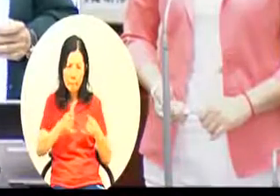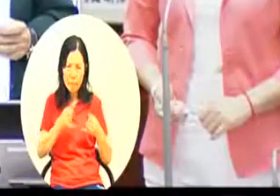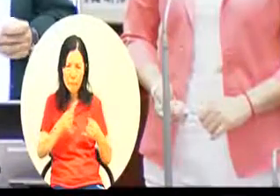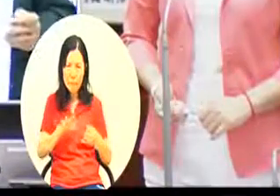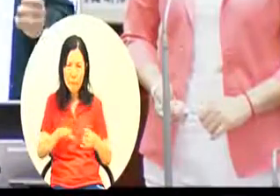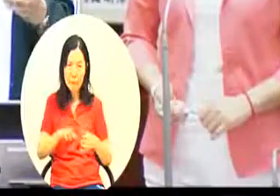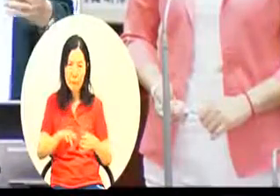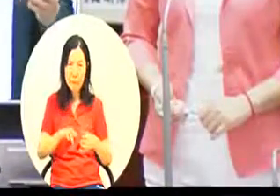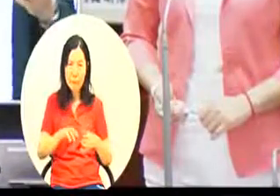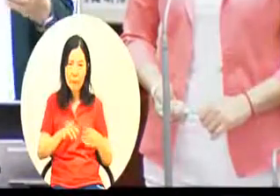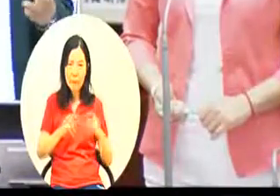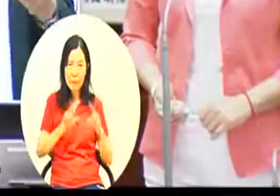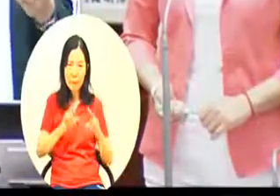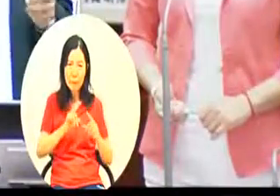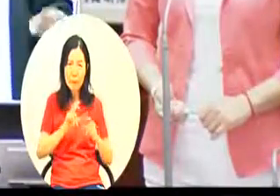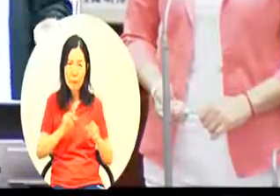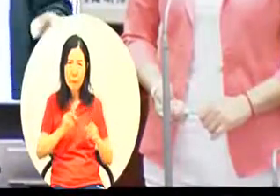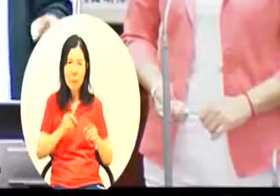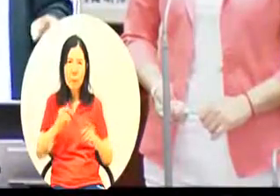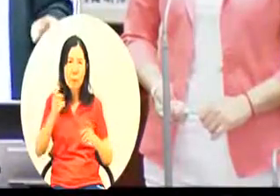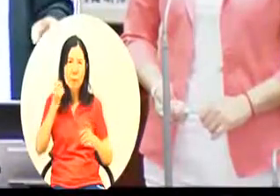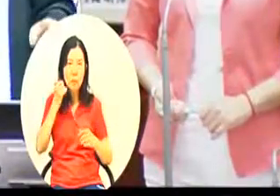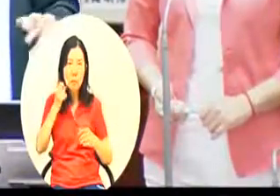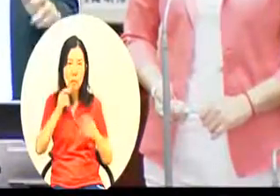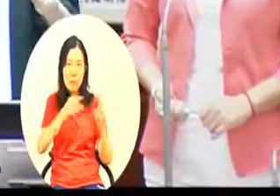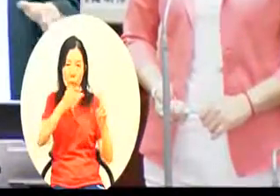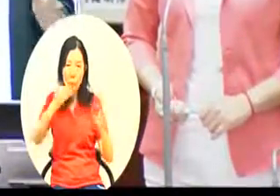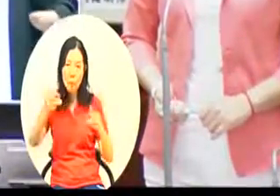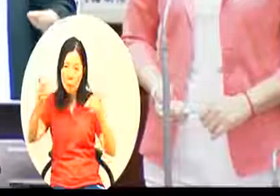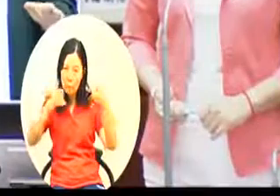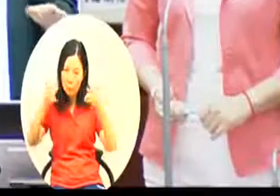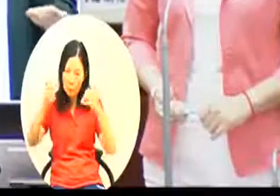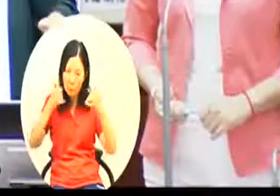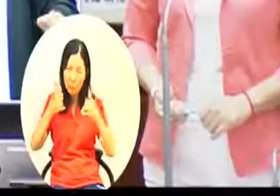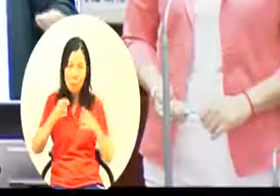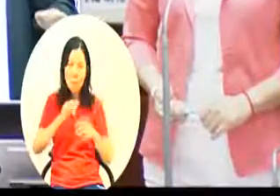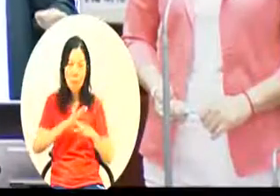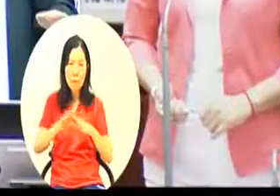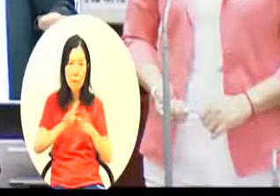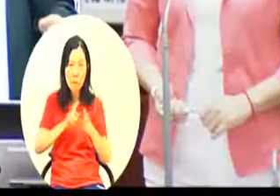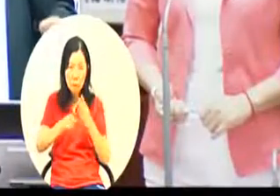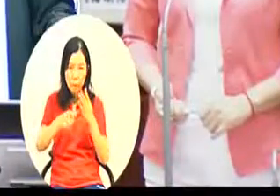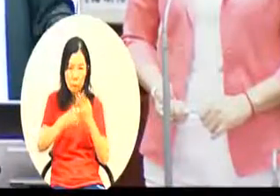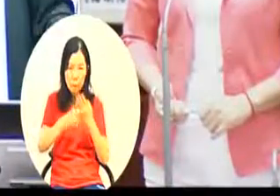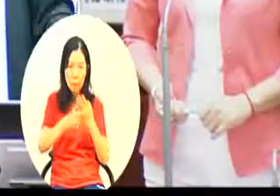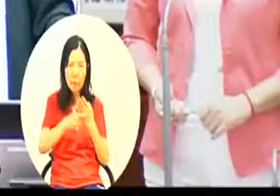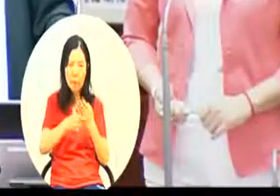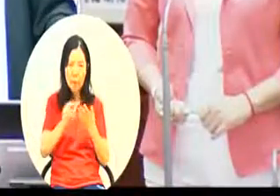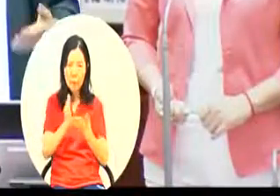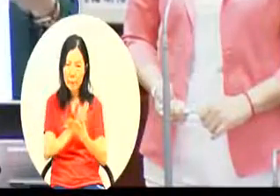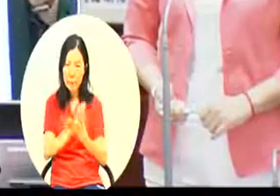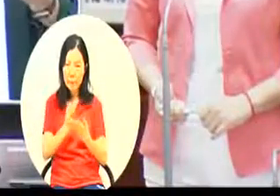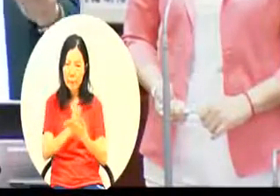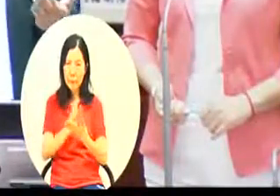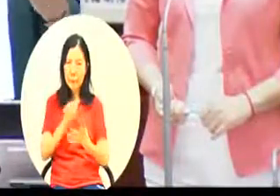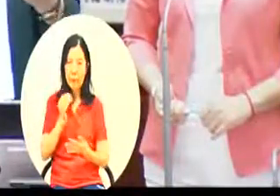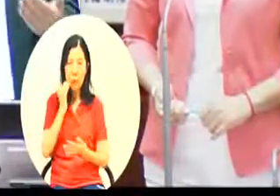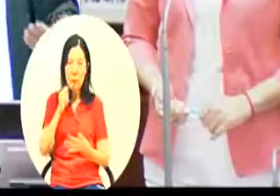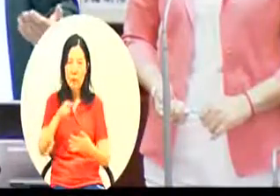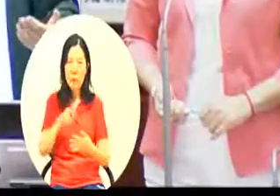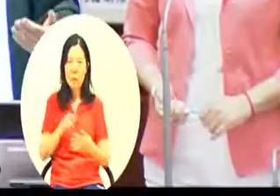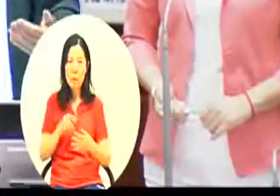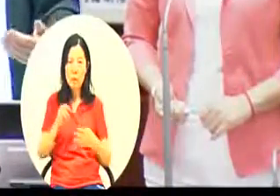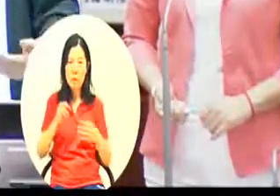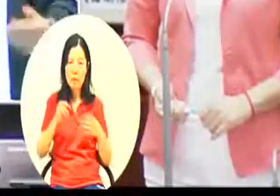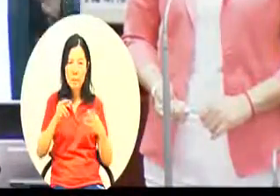们1999接到任何的信息啊，他们都会在专业上做一些判断啊。如果有这种